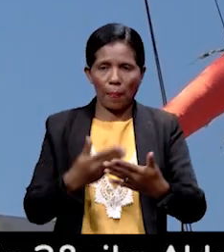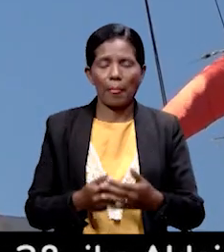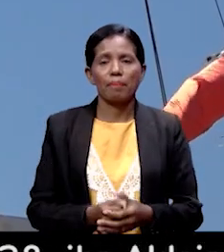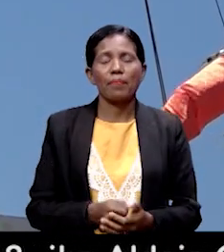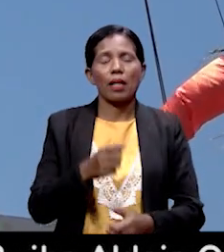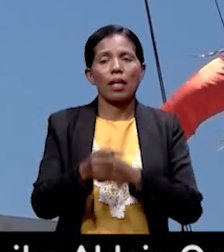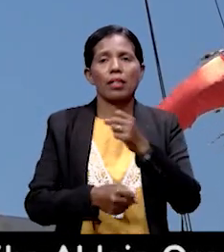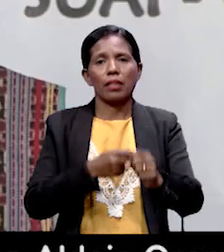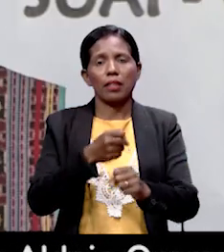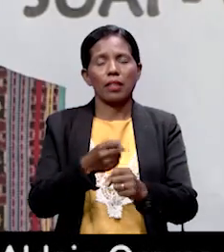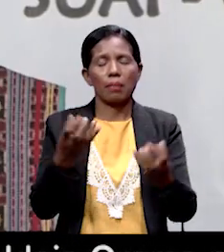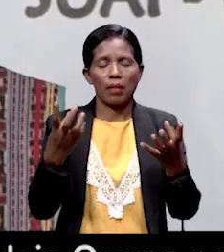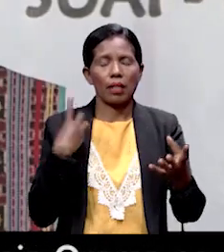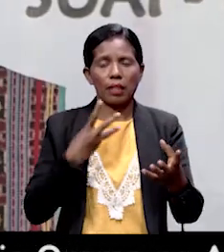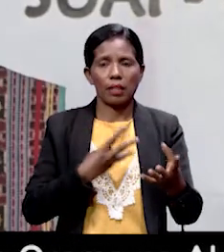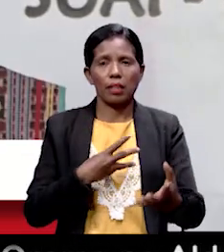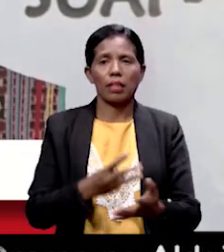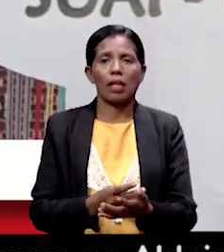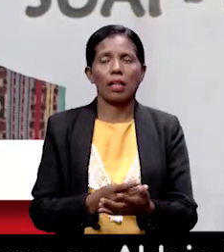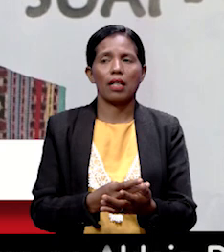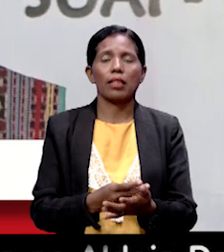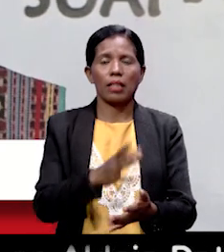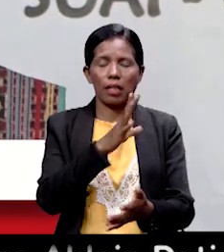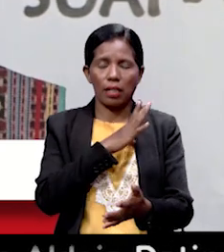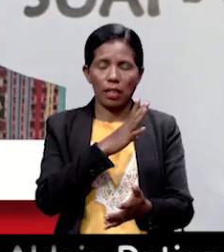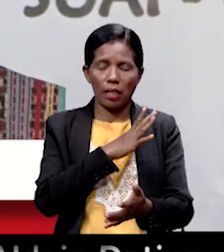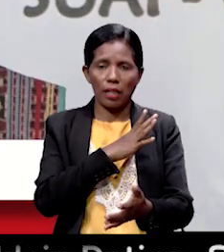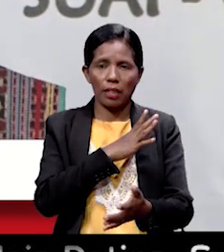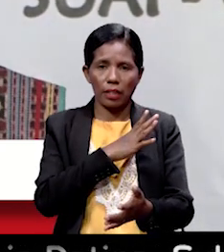ita depende ita nia bosu bai unda.